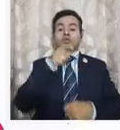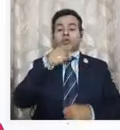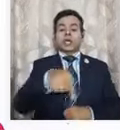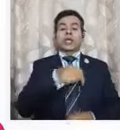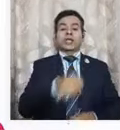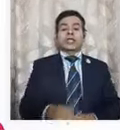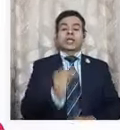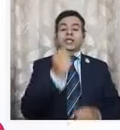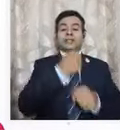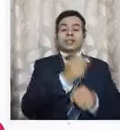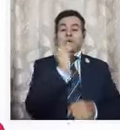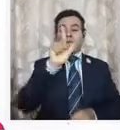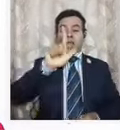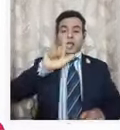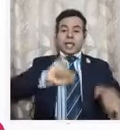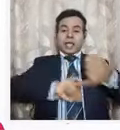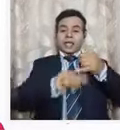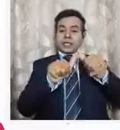যেটা